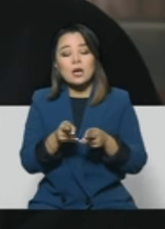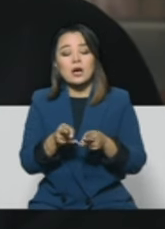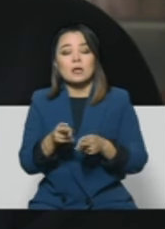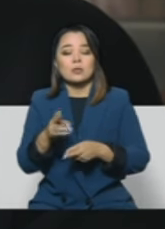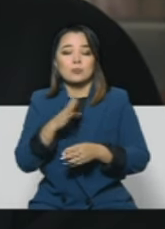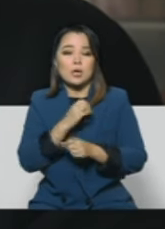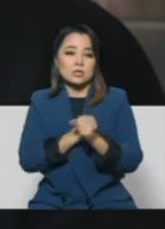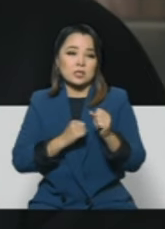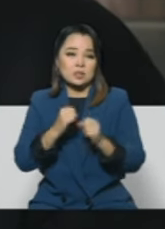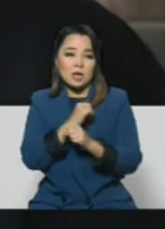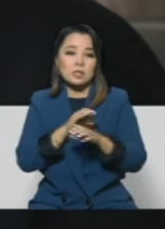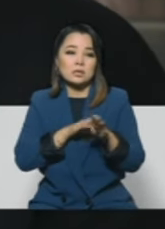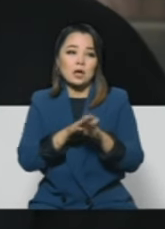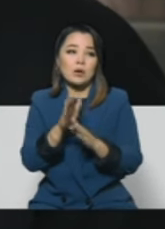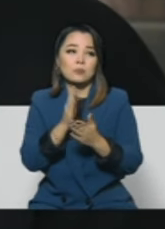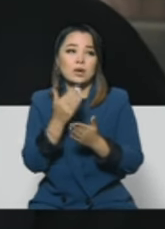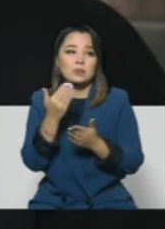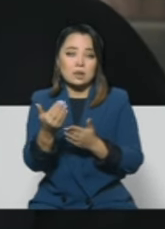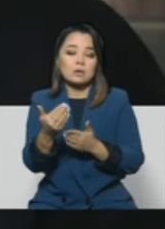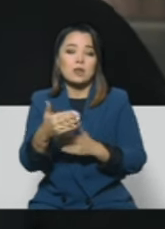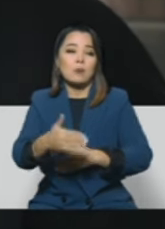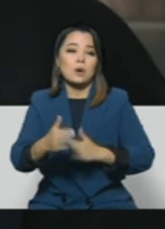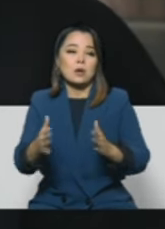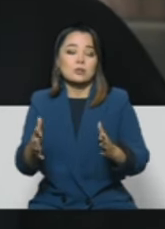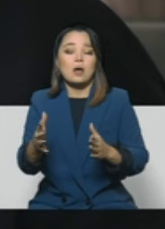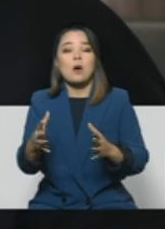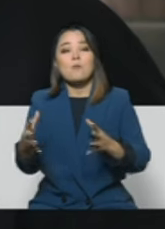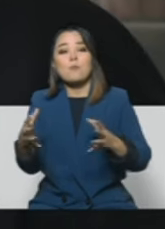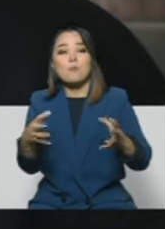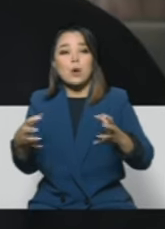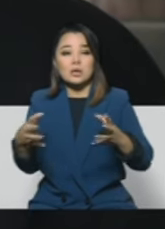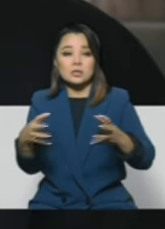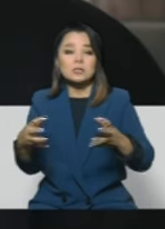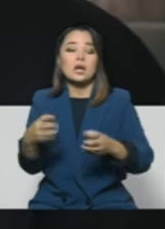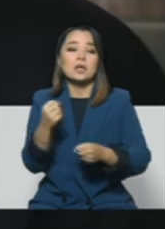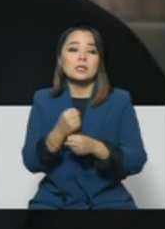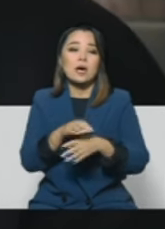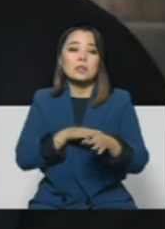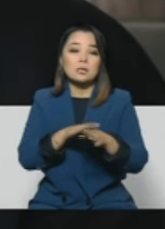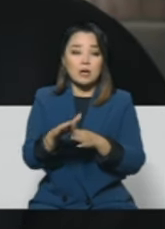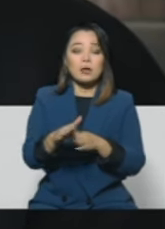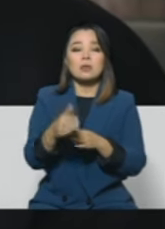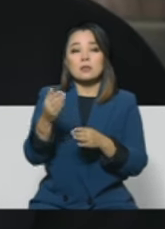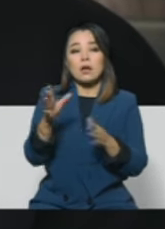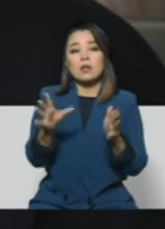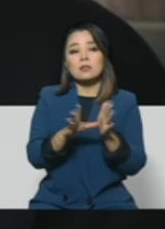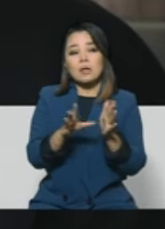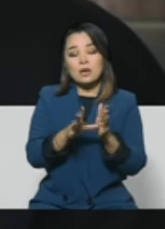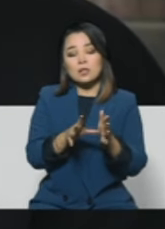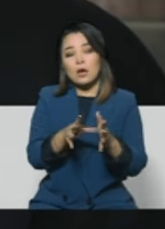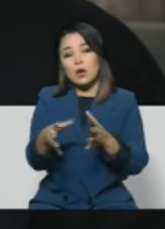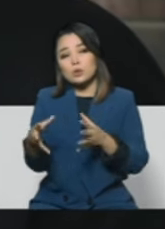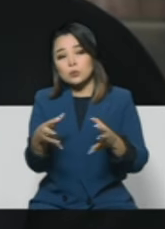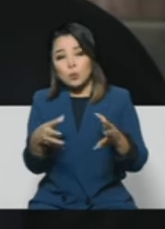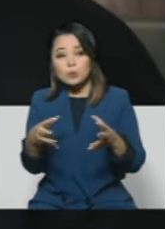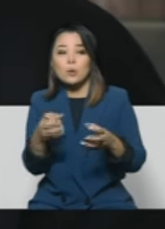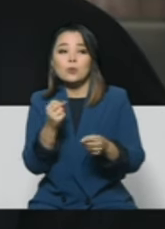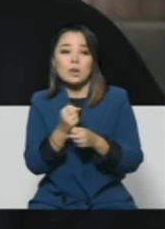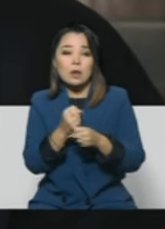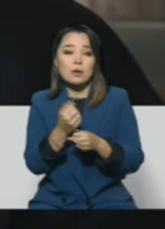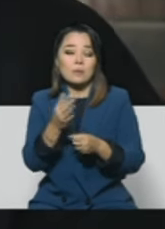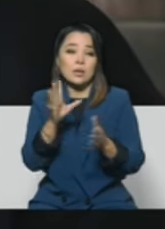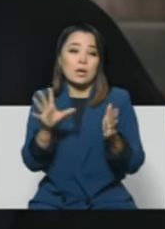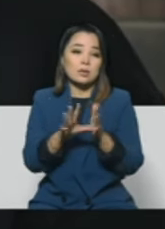генераторларды айналдыратын болады. Генератор магнит өрісін тудырып жатқандықтан электр өрісін де тудырады да, осы электр